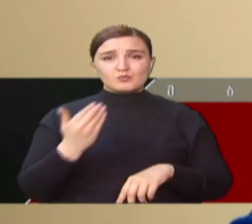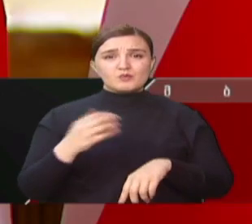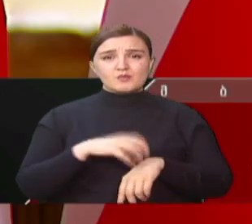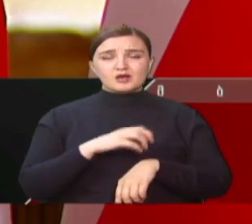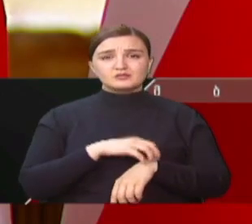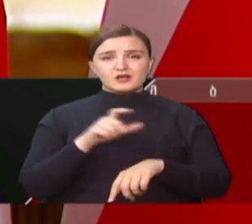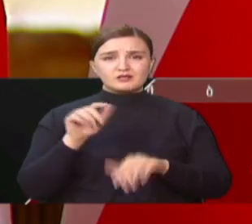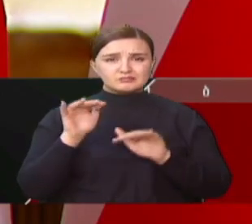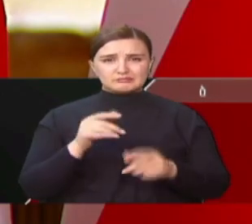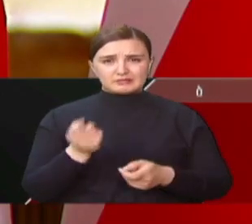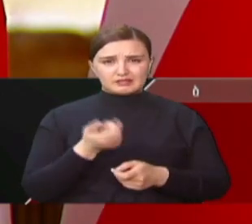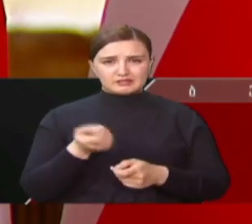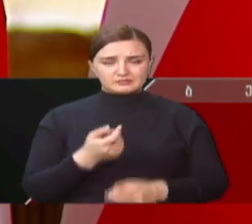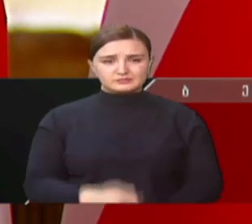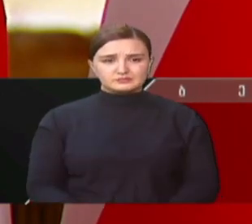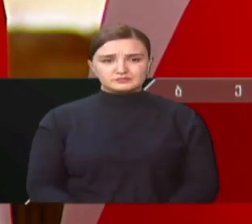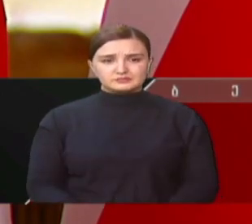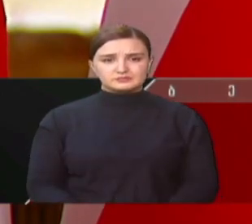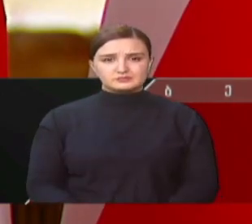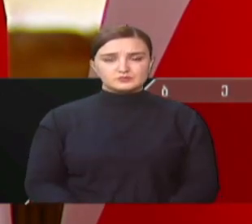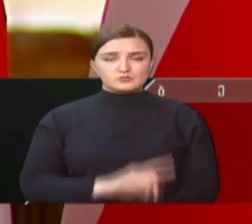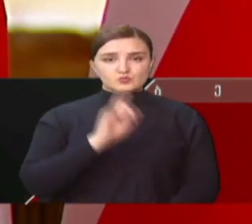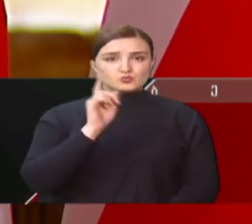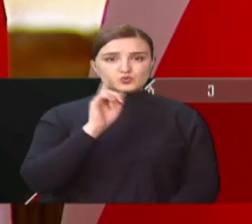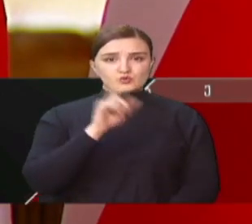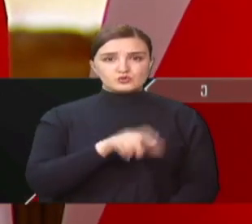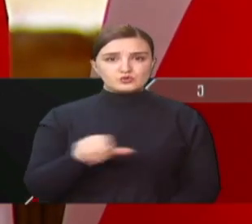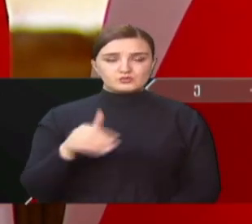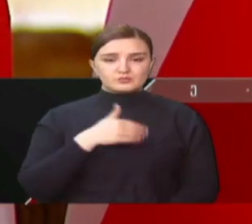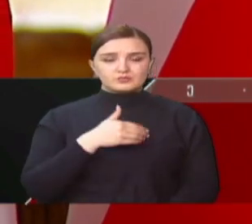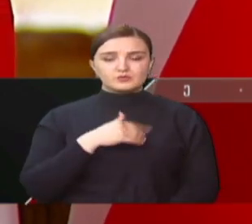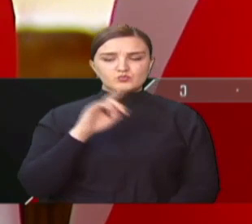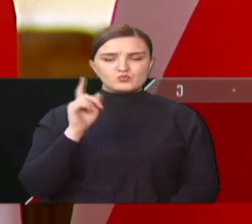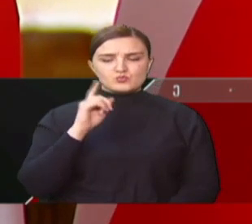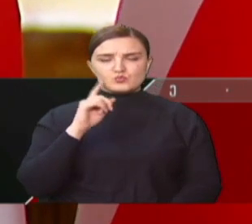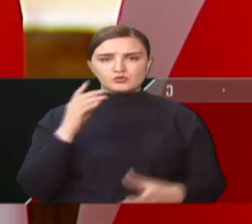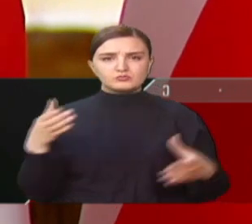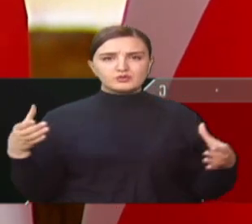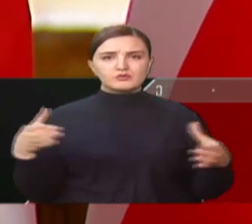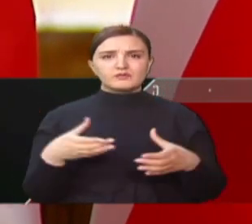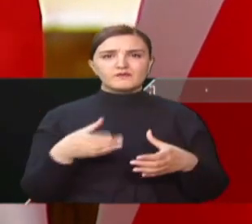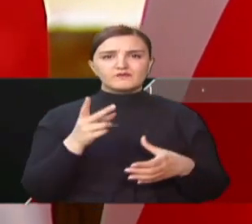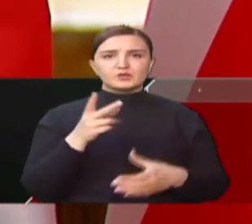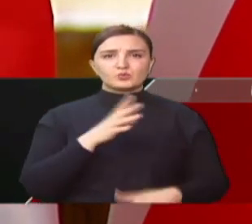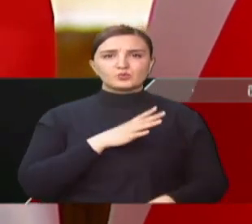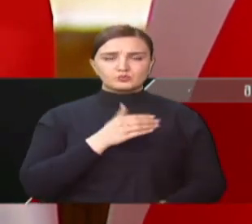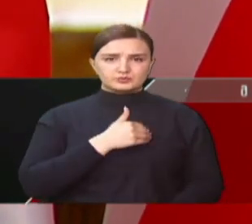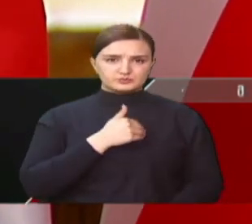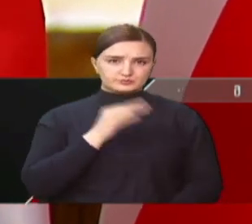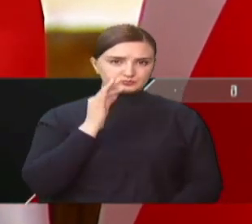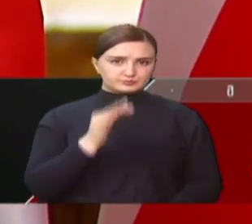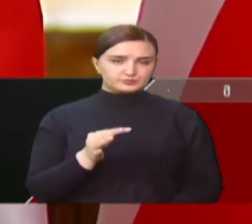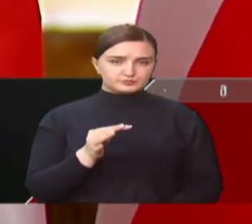mi-a îndatiot. Acal gazdevs minda utra cansa cutre bitmat anu dite națils im acție bze vincidga.